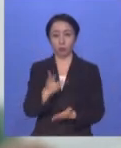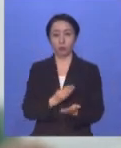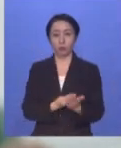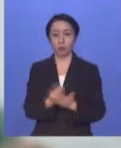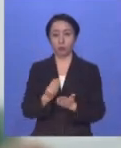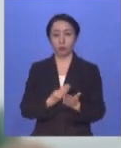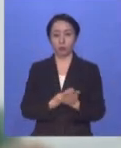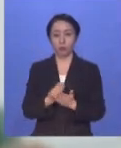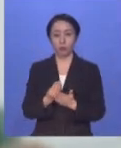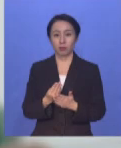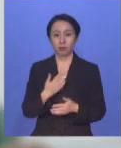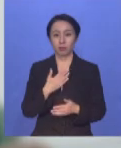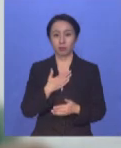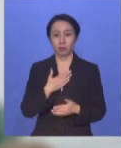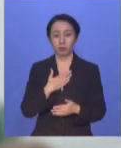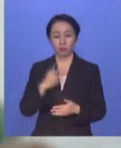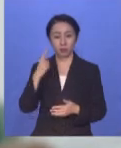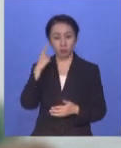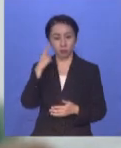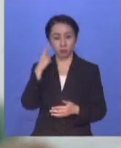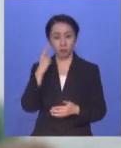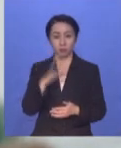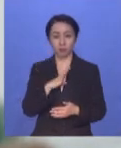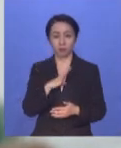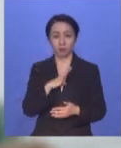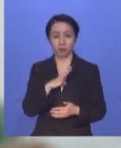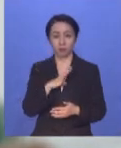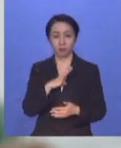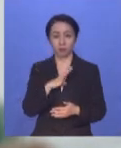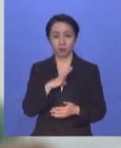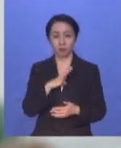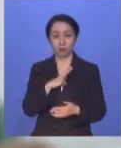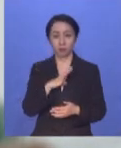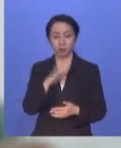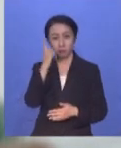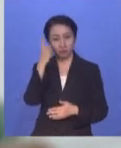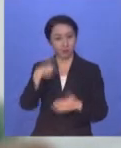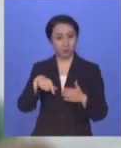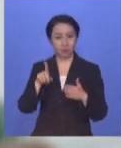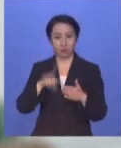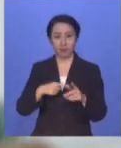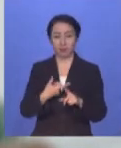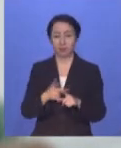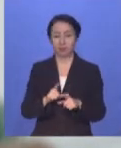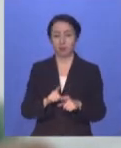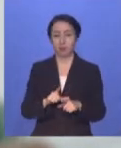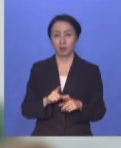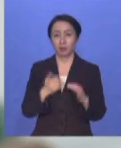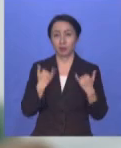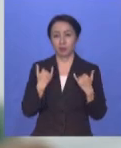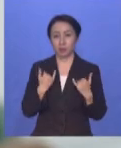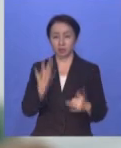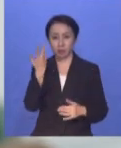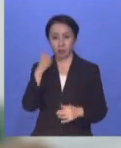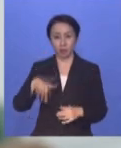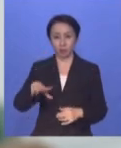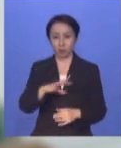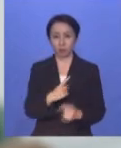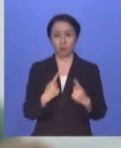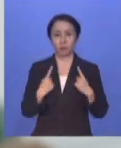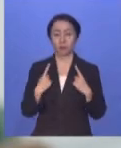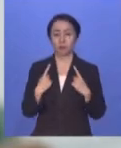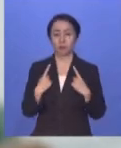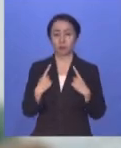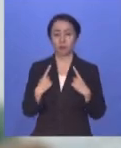выплаты, я это слушала, как бы не верила этому. А когда вот это все